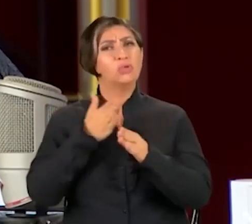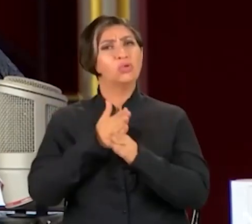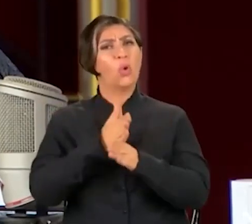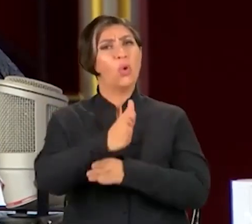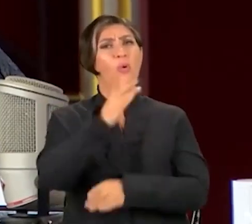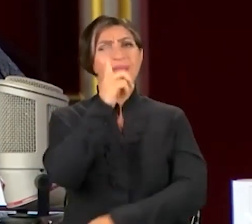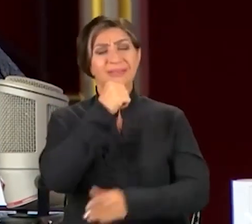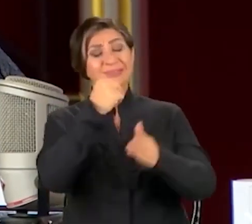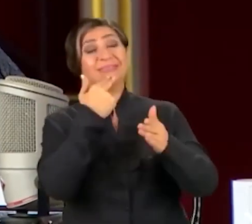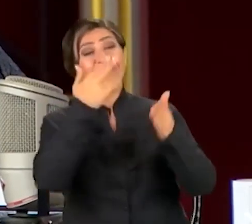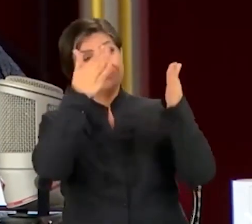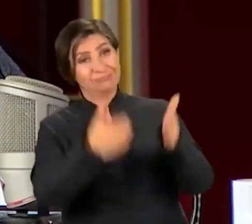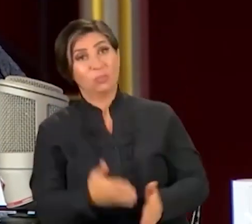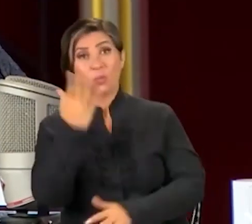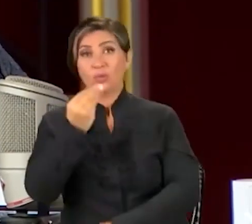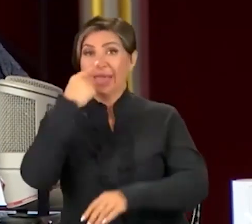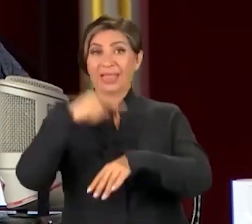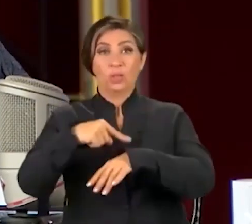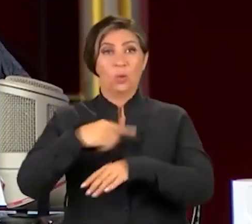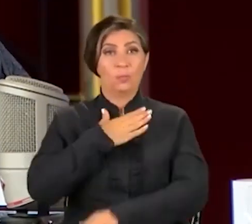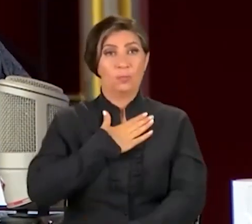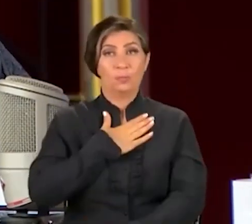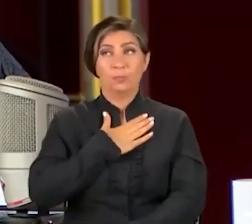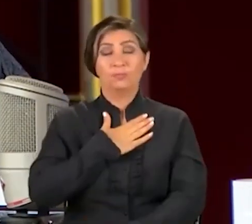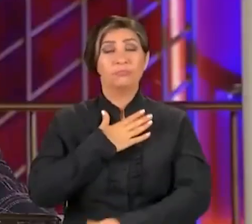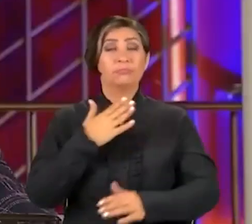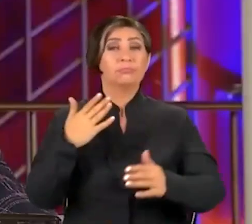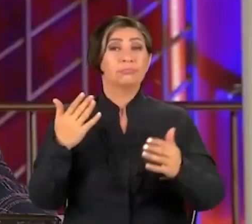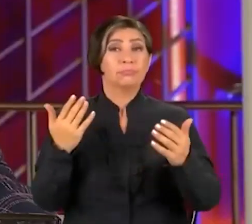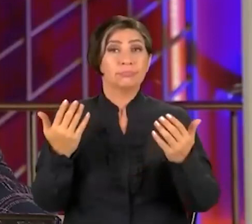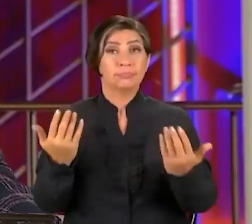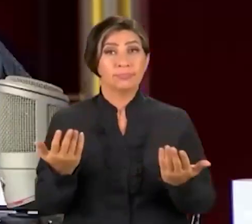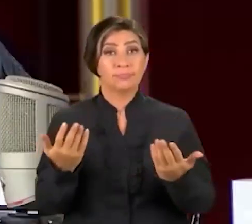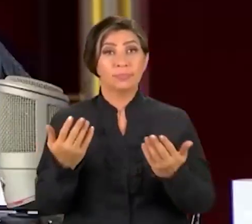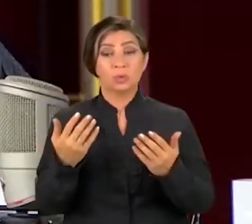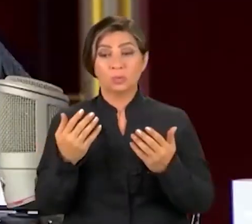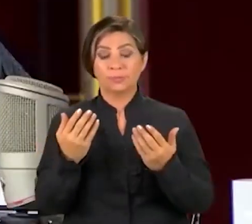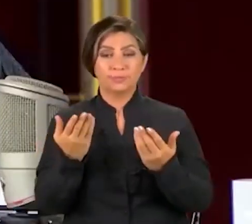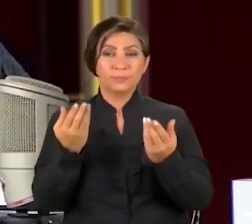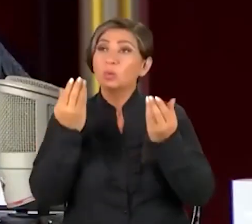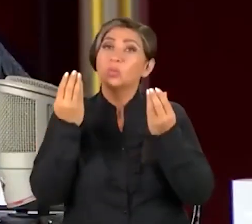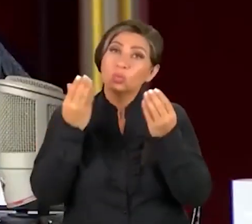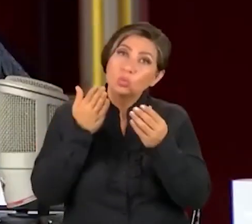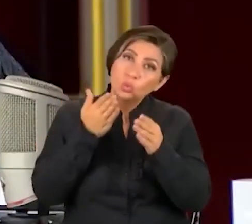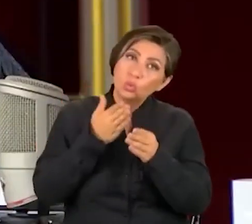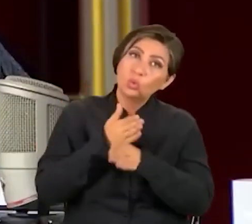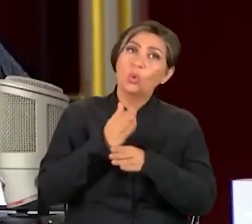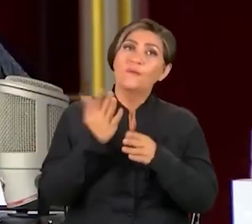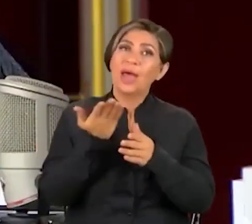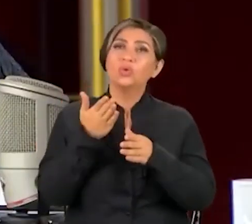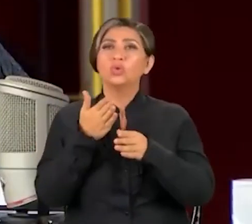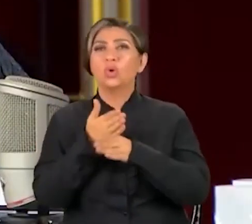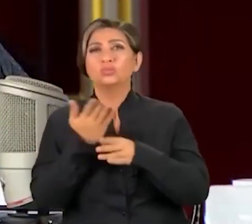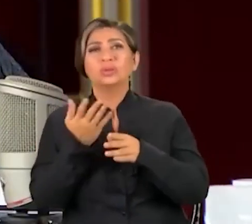bir insan evet. olduğuna inanıyorum. Evet, evet. Ve hani düzgün ya da düzgünmüş, aslında